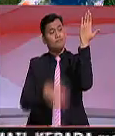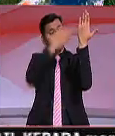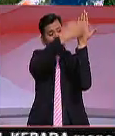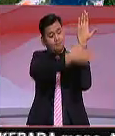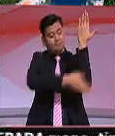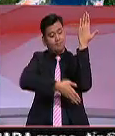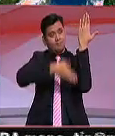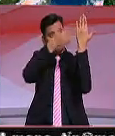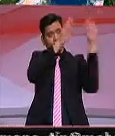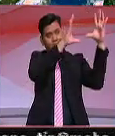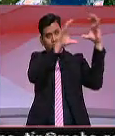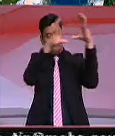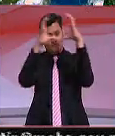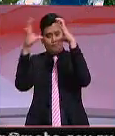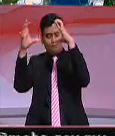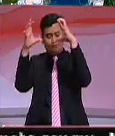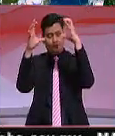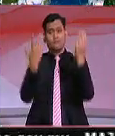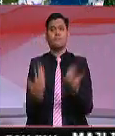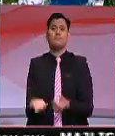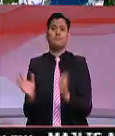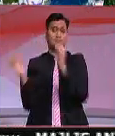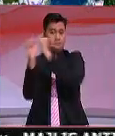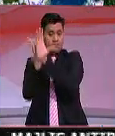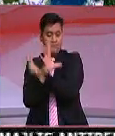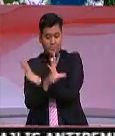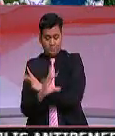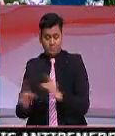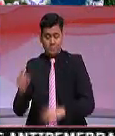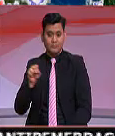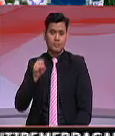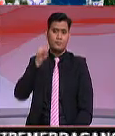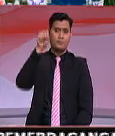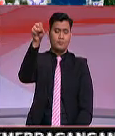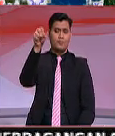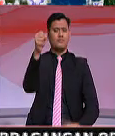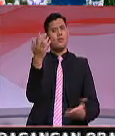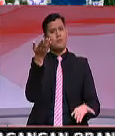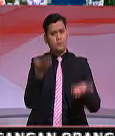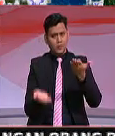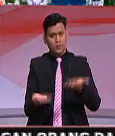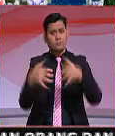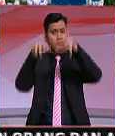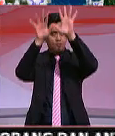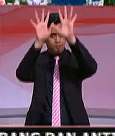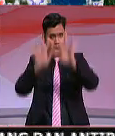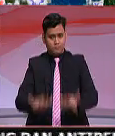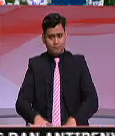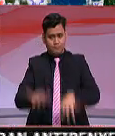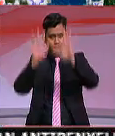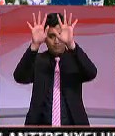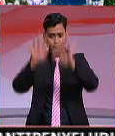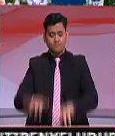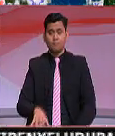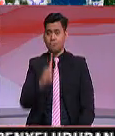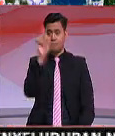Malaysia termasuklah di negeri Sabah dan Sarawak. Dan kelembapan yang tinggi ini menyebabkan keadaan hujan lebat dan juga ribut petir sejak dari petang